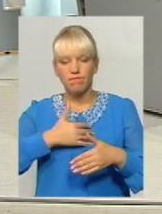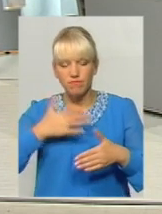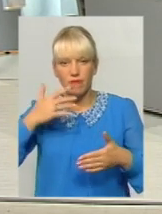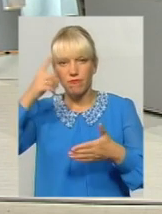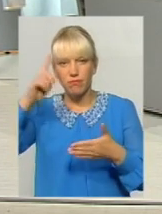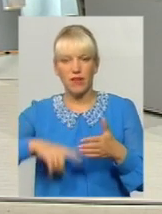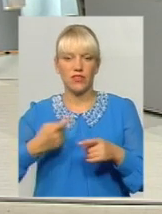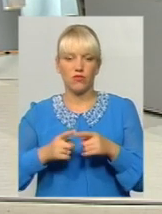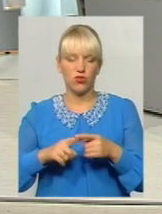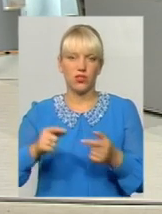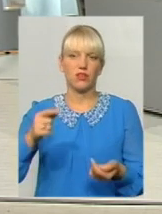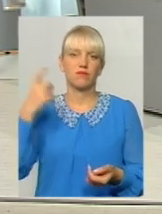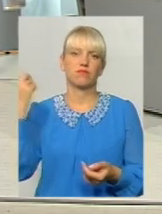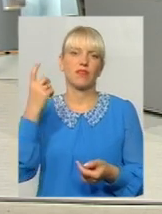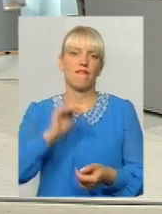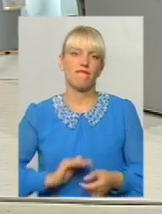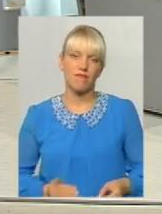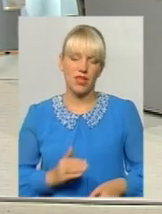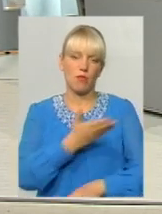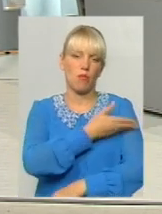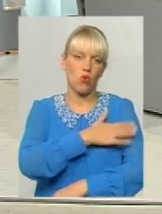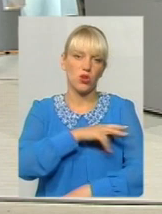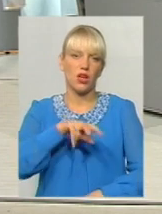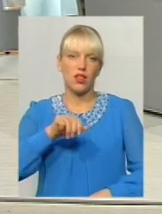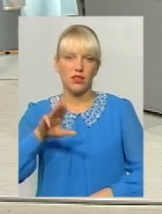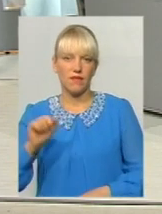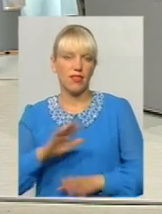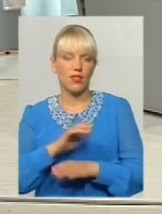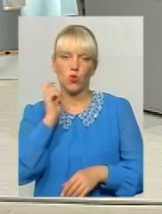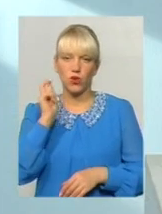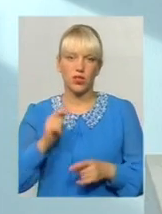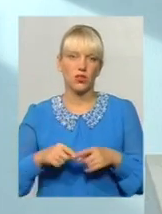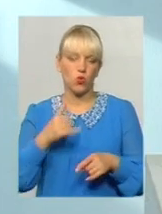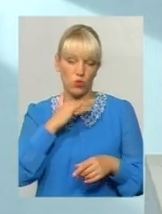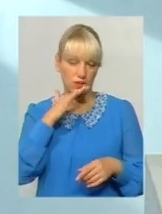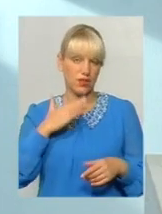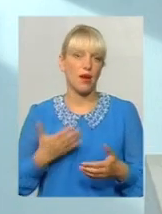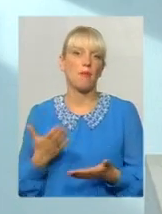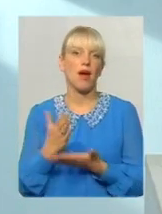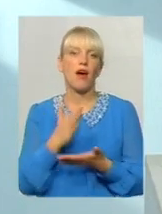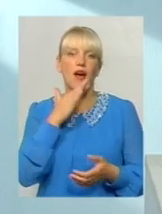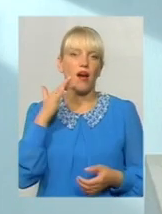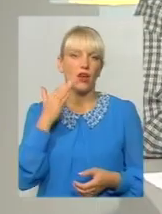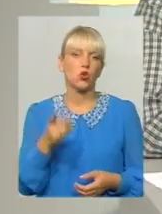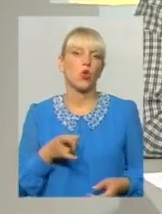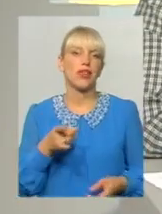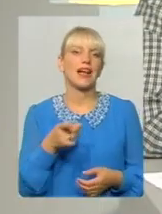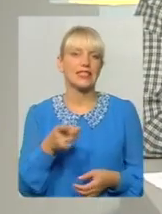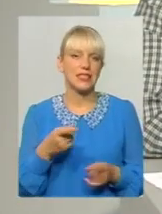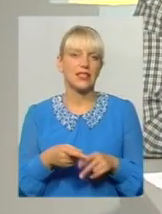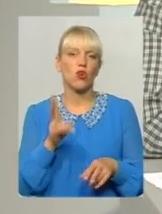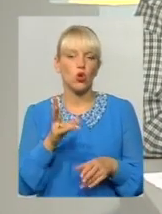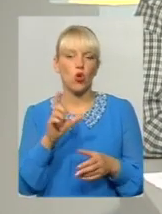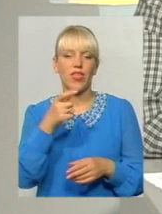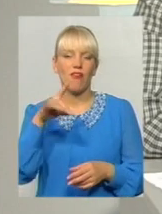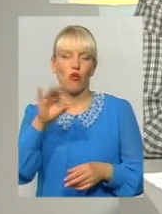фірмам, якимось фірмам Польщі, Литви, не України. І в нас є чимало таксистів, які їздять на єврономерах. І я